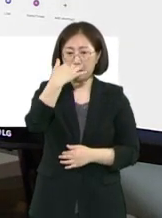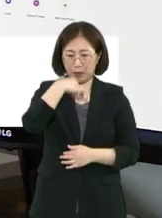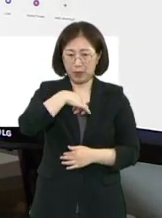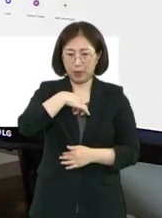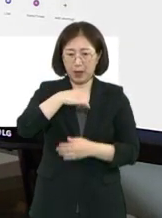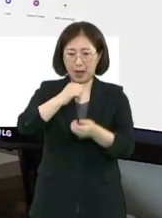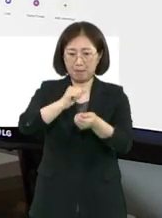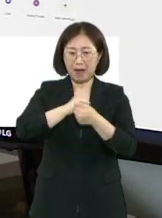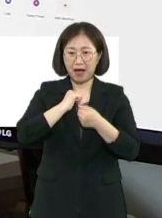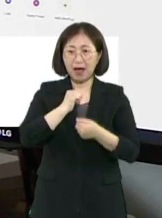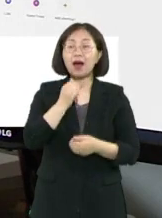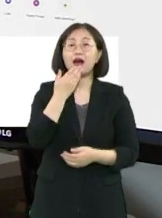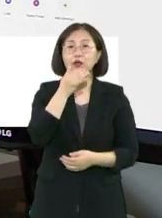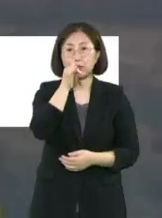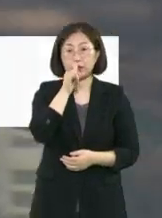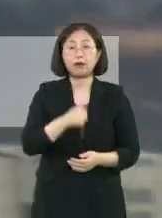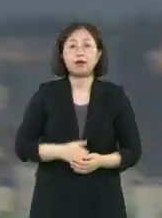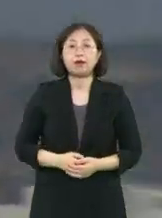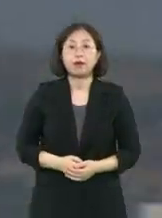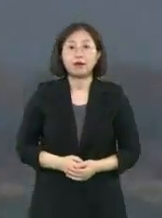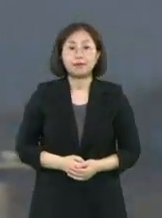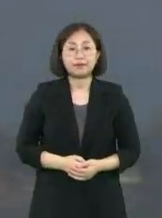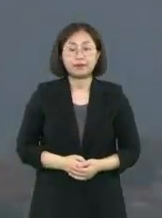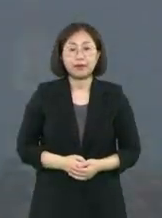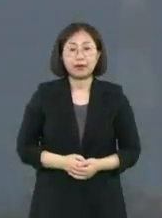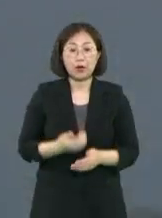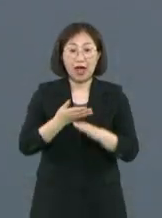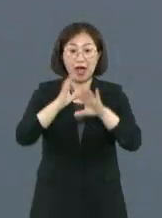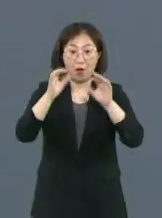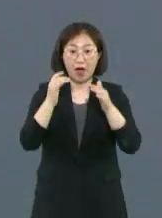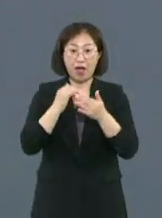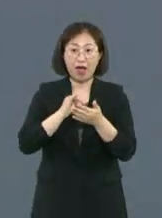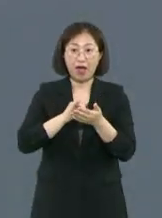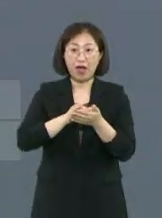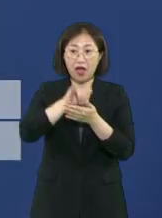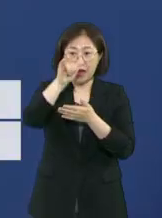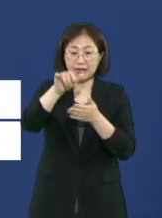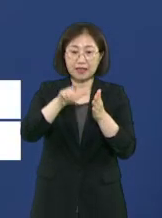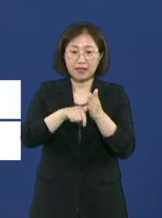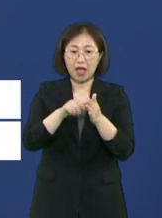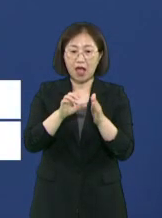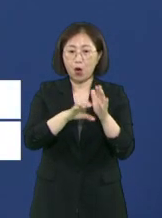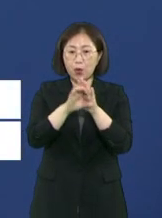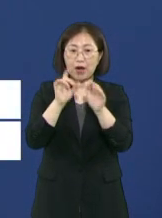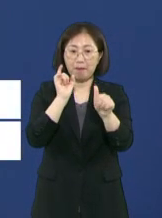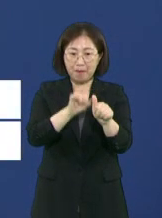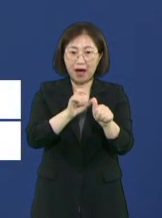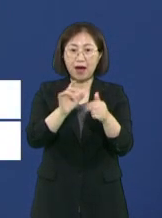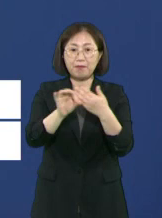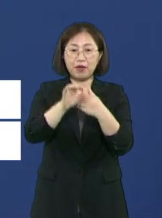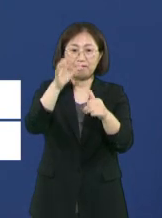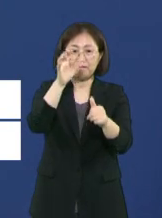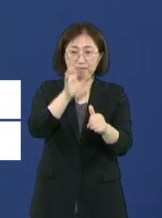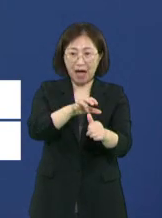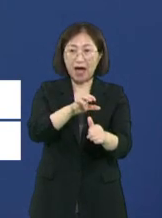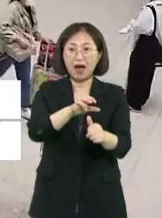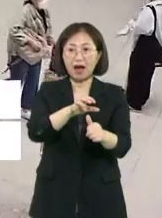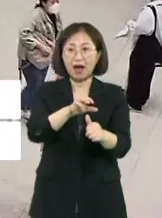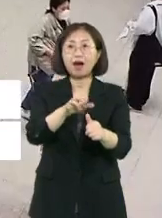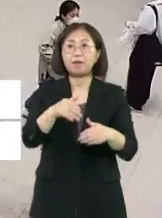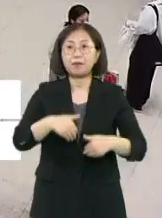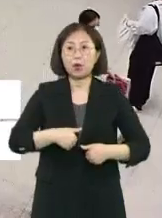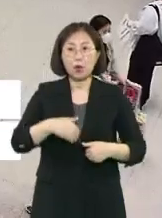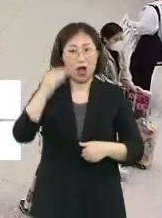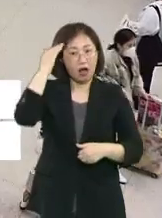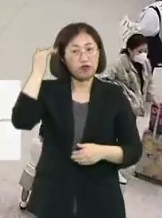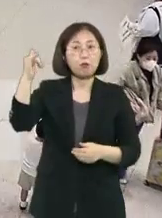많이 들어올 수 있습니다. 아울러 해외여행 시 코로나에 감염되면 음성이 나올 때까지 귀국을 못할